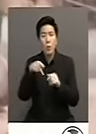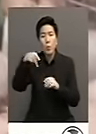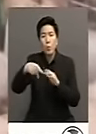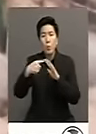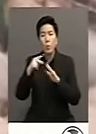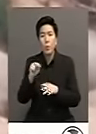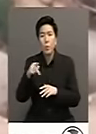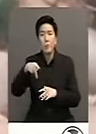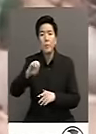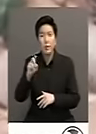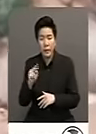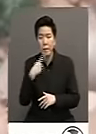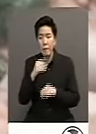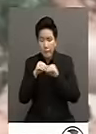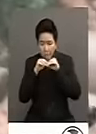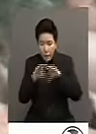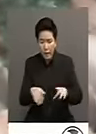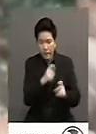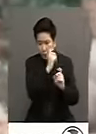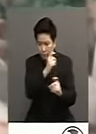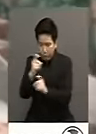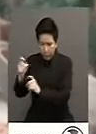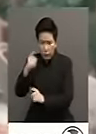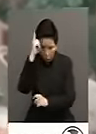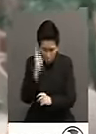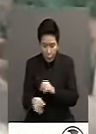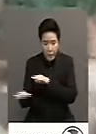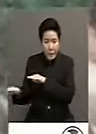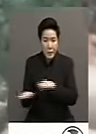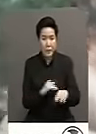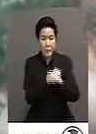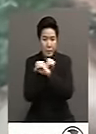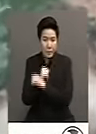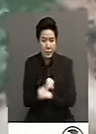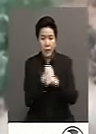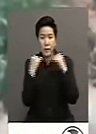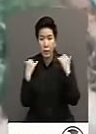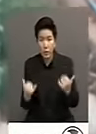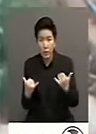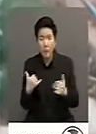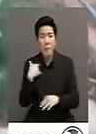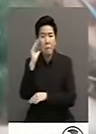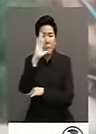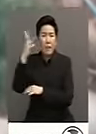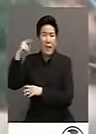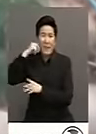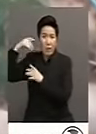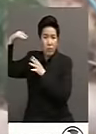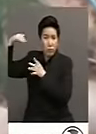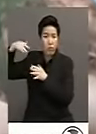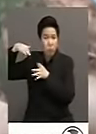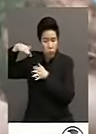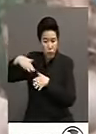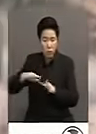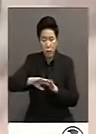ยาได้ประกาศให้ประชาชนในทุกพื้นที่เสี่ยงเตรียมพร้อมรับสถานการณ์แล้วค่ะเพราะว่าตอนนี้น้ำป่าจำนวนมากกำลังไหลหล